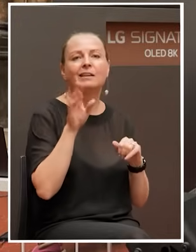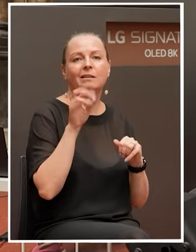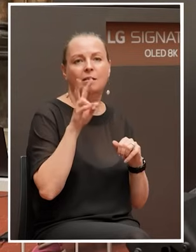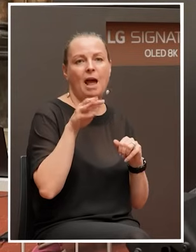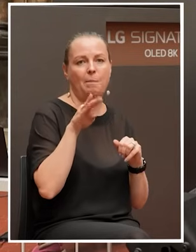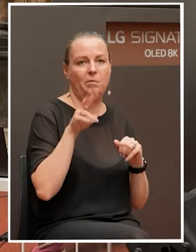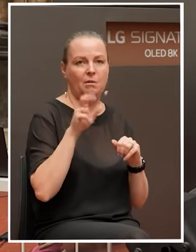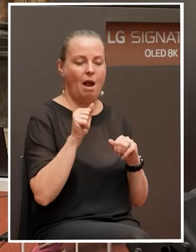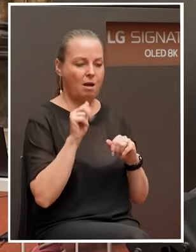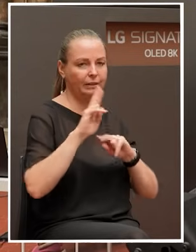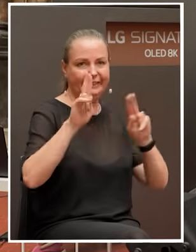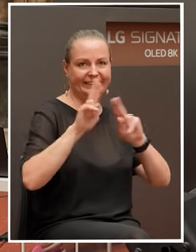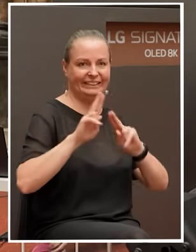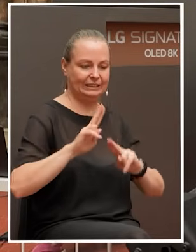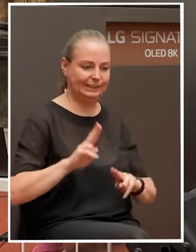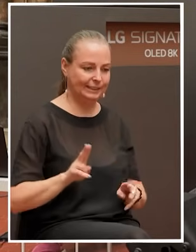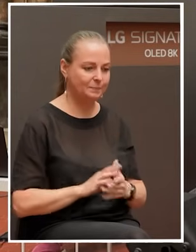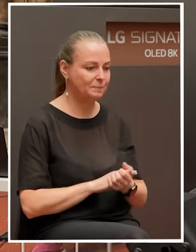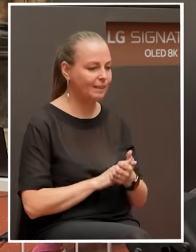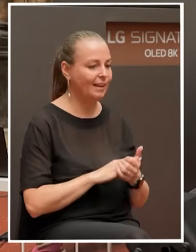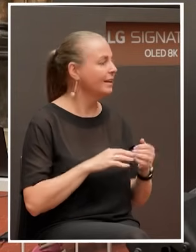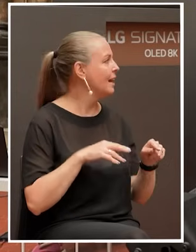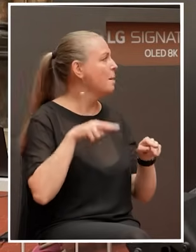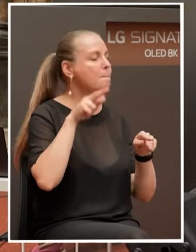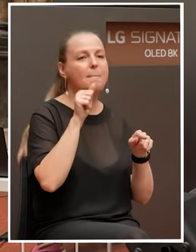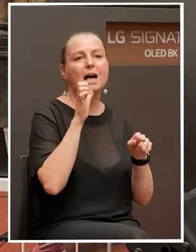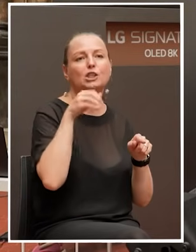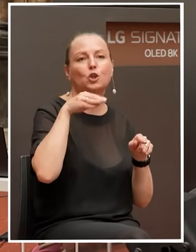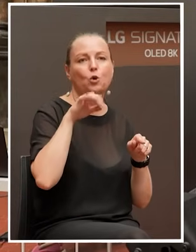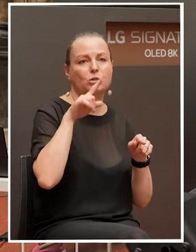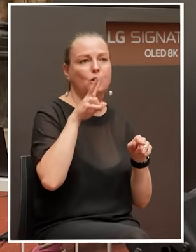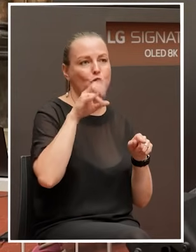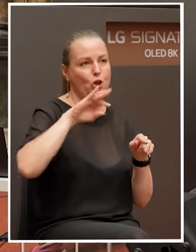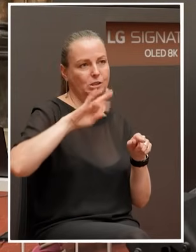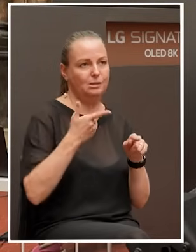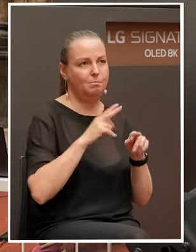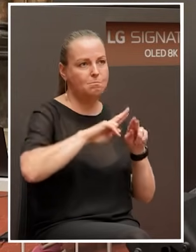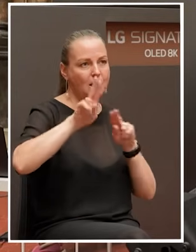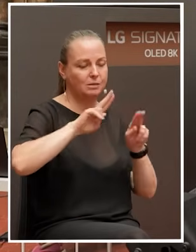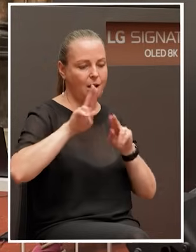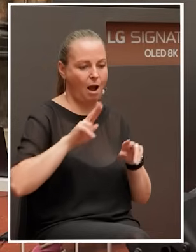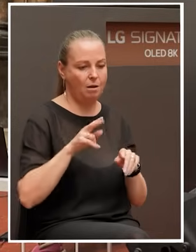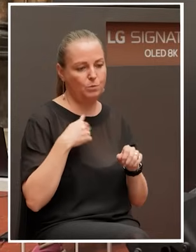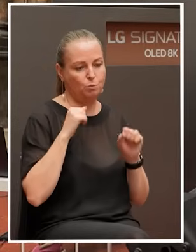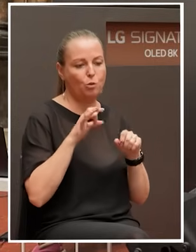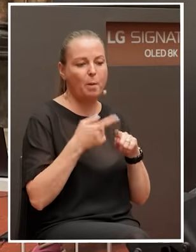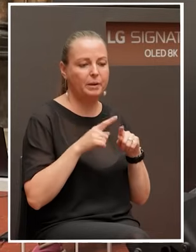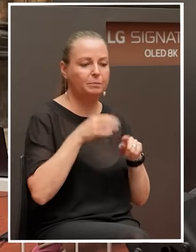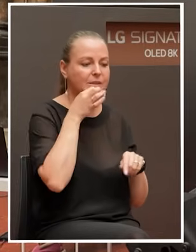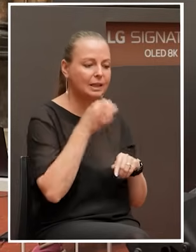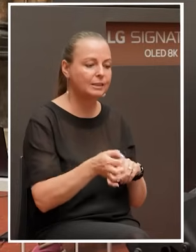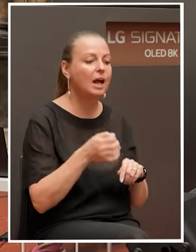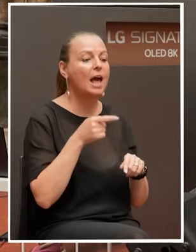вы, да, я думаю, по пастозности мазка мы можем сказать об этом. А с другой стороны,